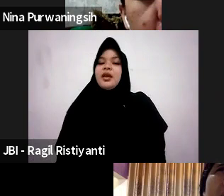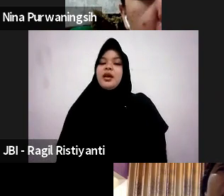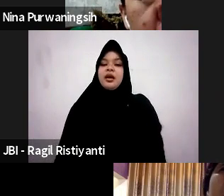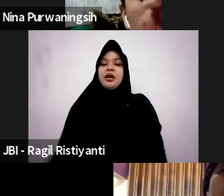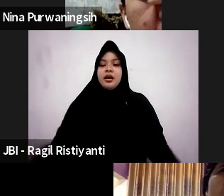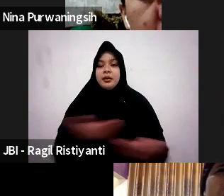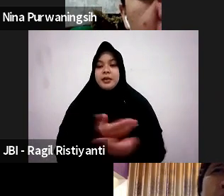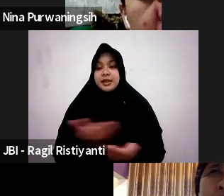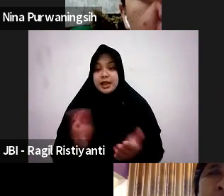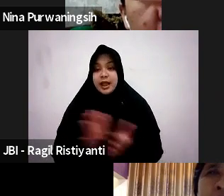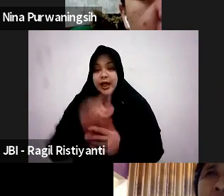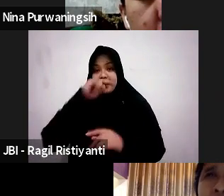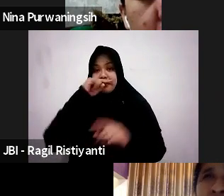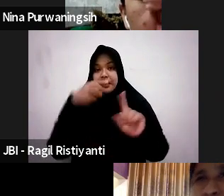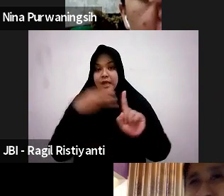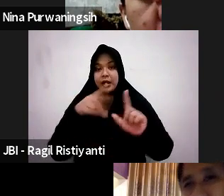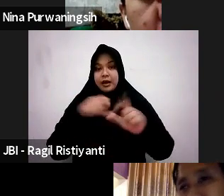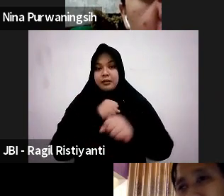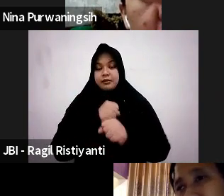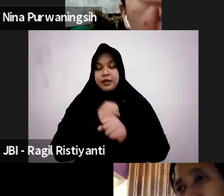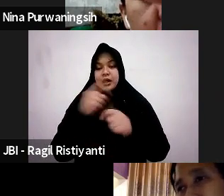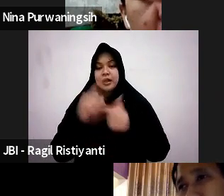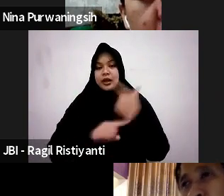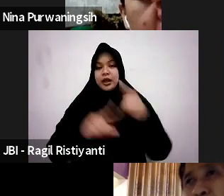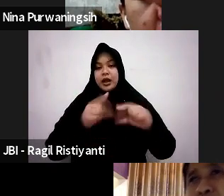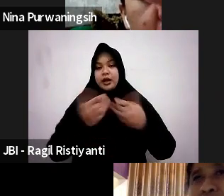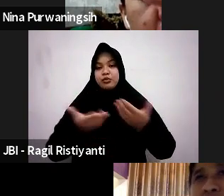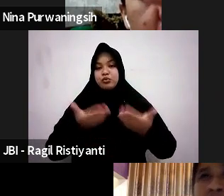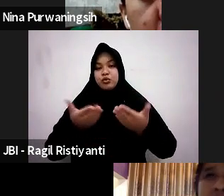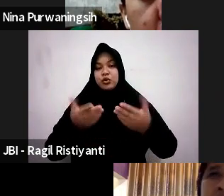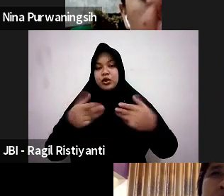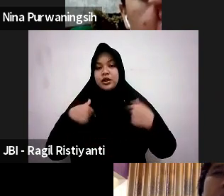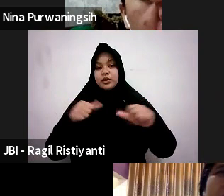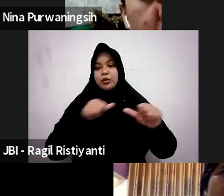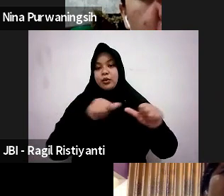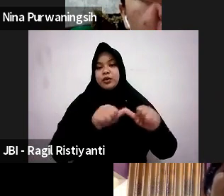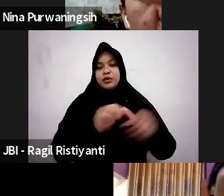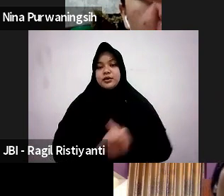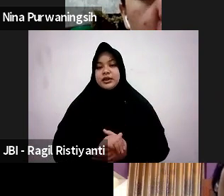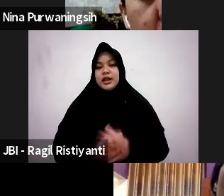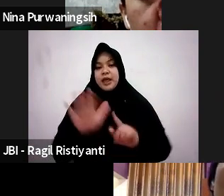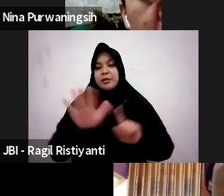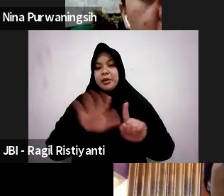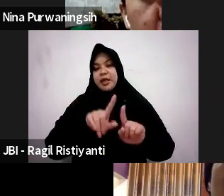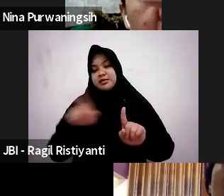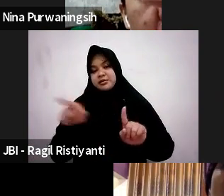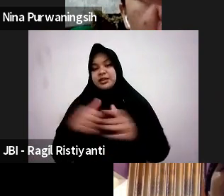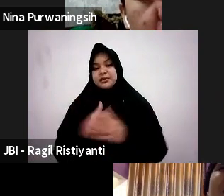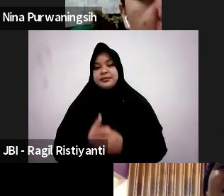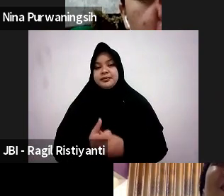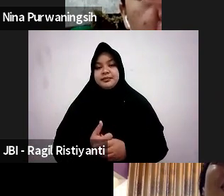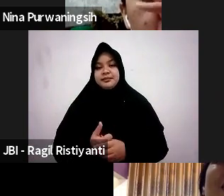kepada Pak Basyir barangkali sekitar 10-15 menit begitu